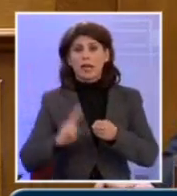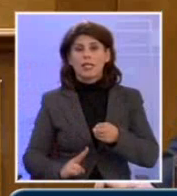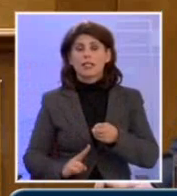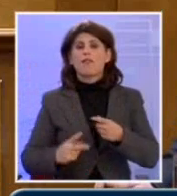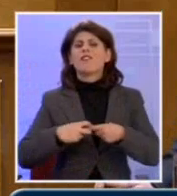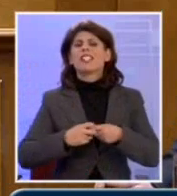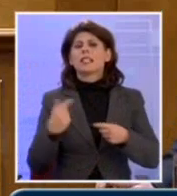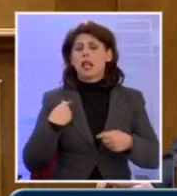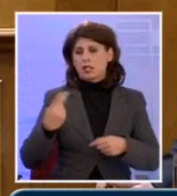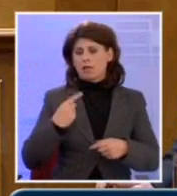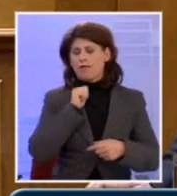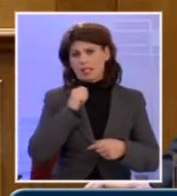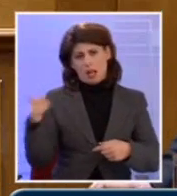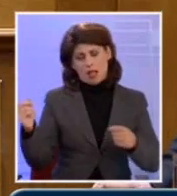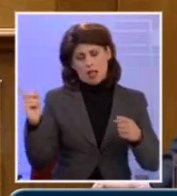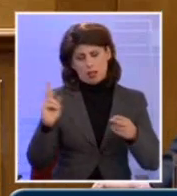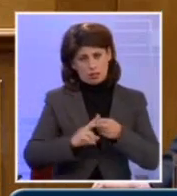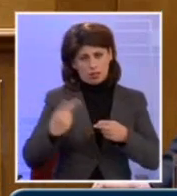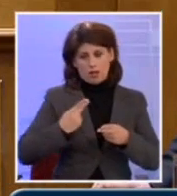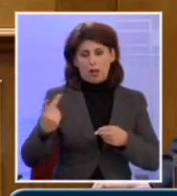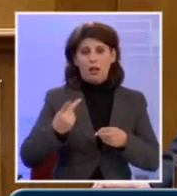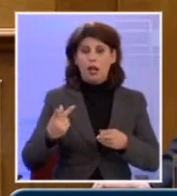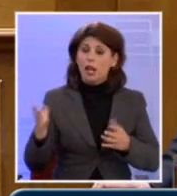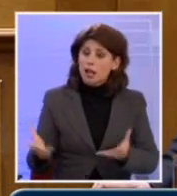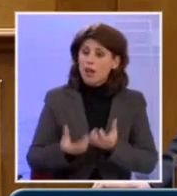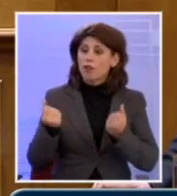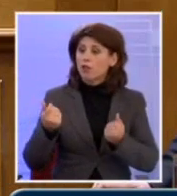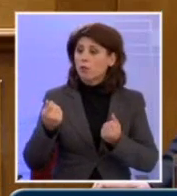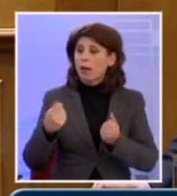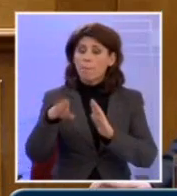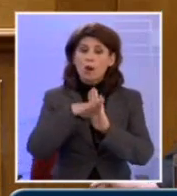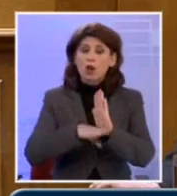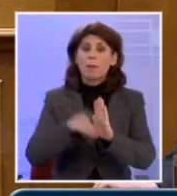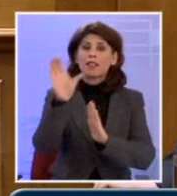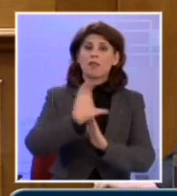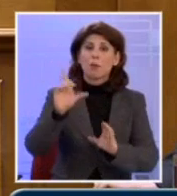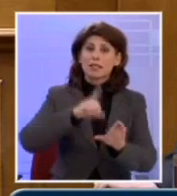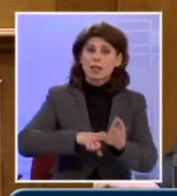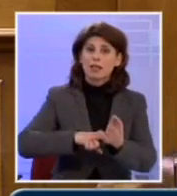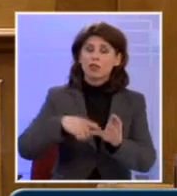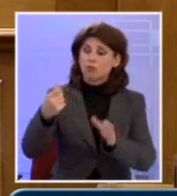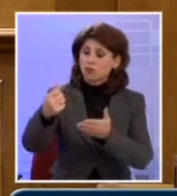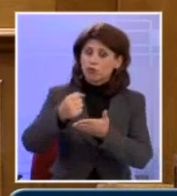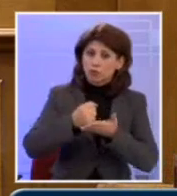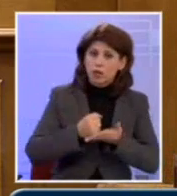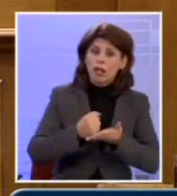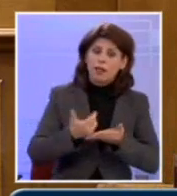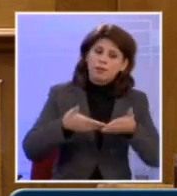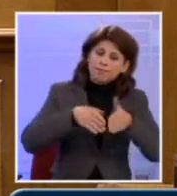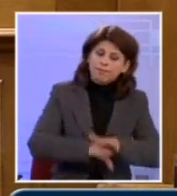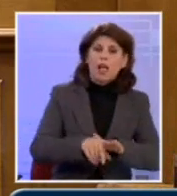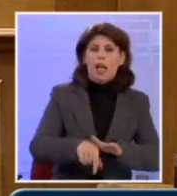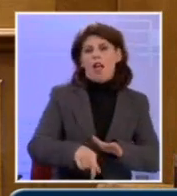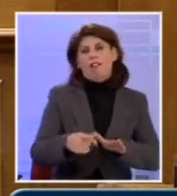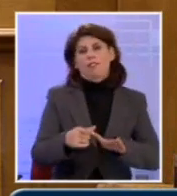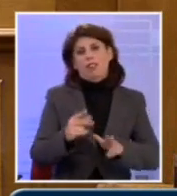Βρυξέλλες, να βρεθούν ικανά κονδύλια από τρέχοντα προγράμματα της Ευρωπαϊκής Ένωσης, ώστε να επουλωθούν αυτές οι